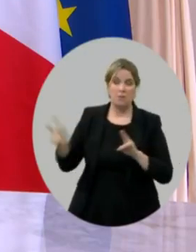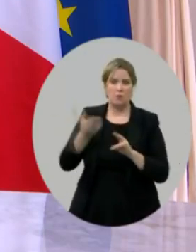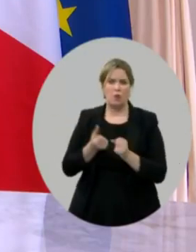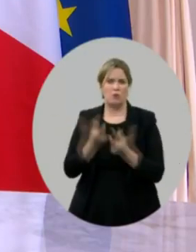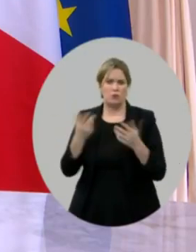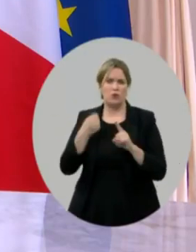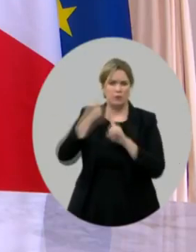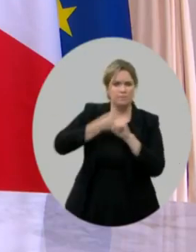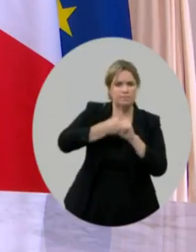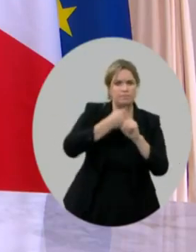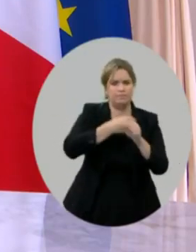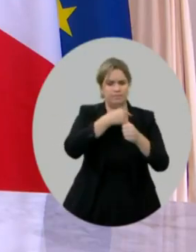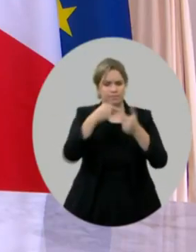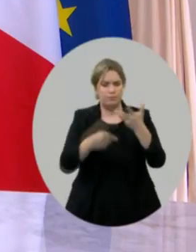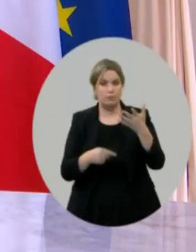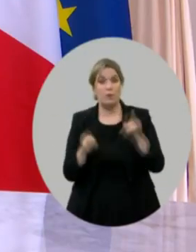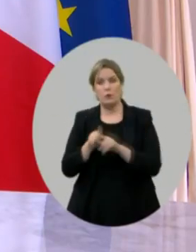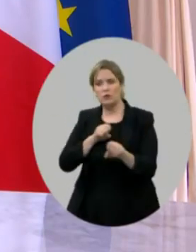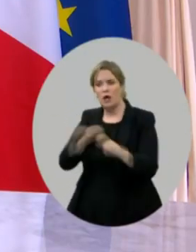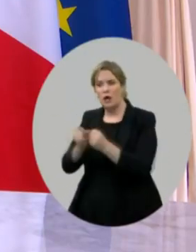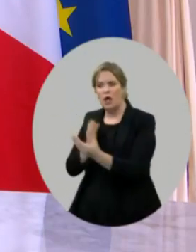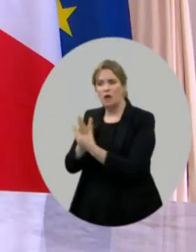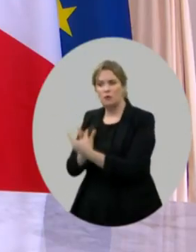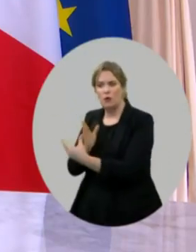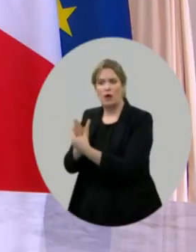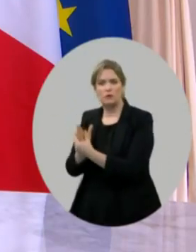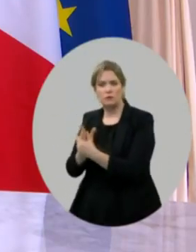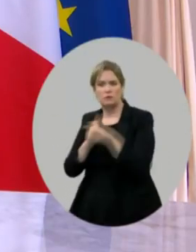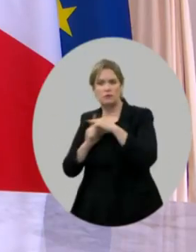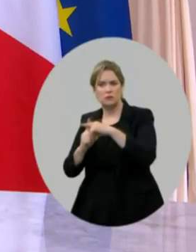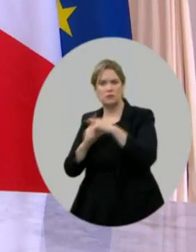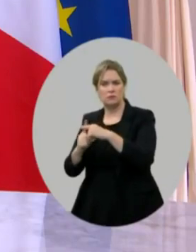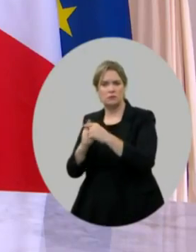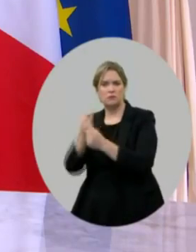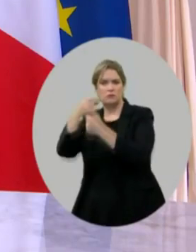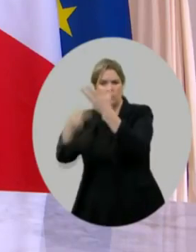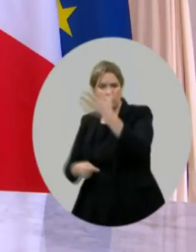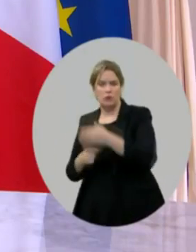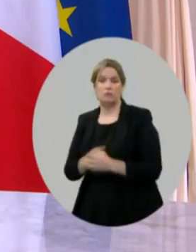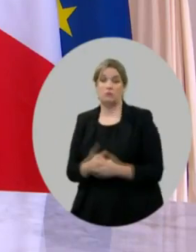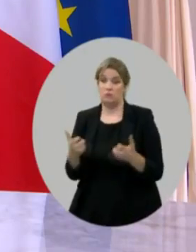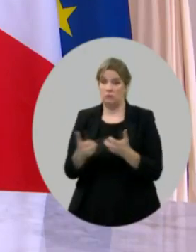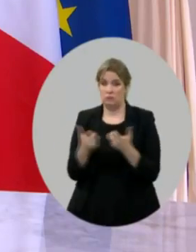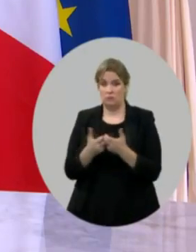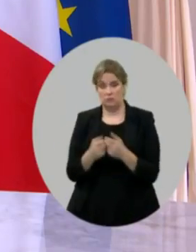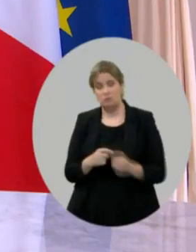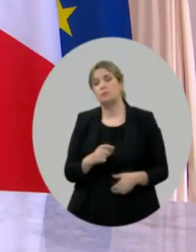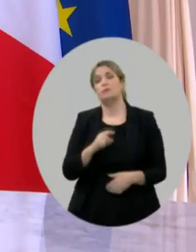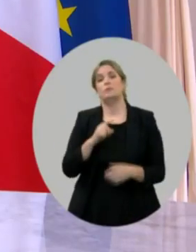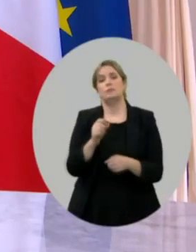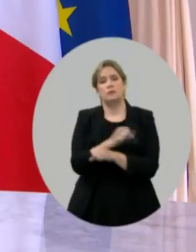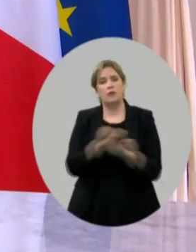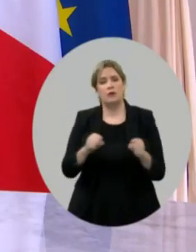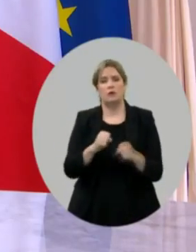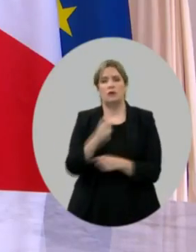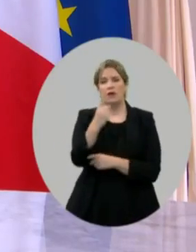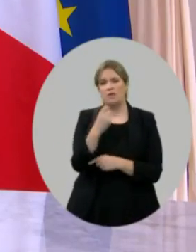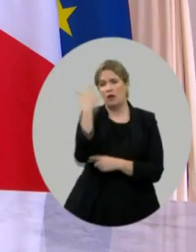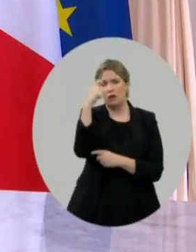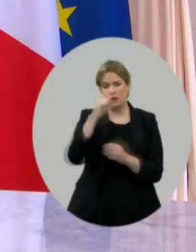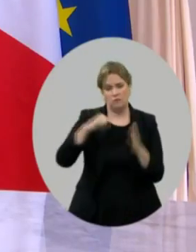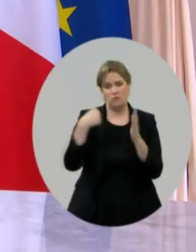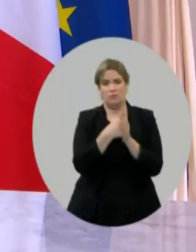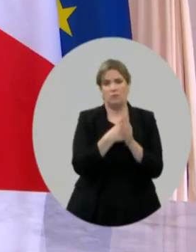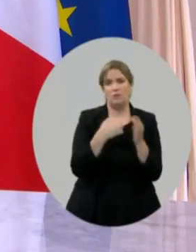plusieurs combats et des actions déterminées. La lutte contre le terrorisme islamiste, au Levant, au